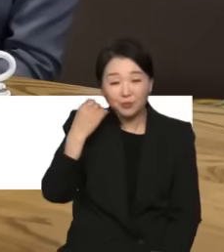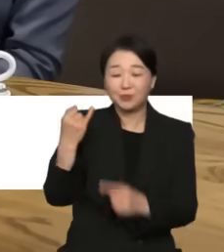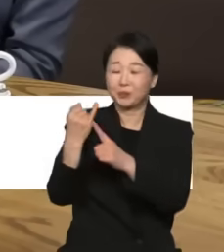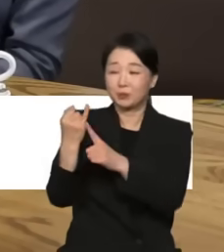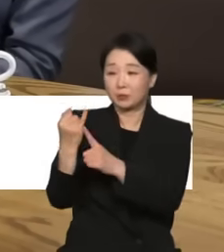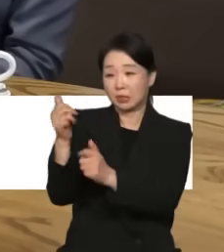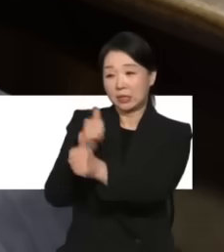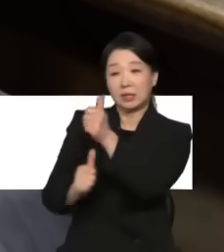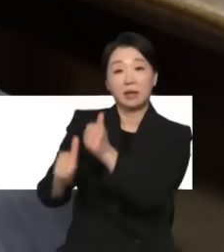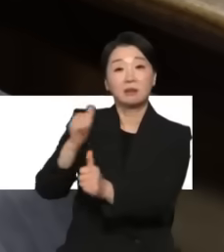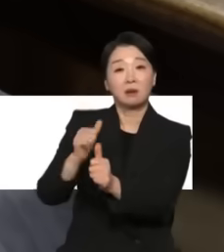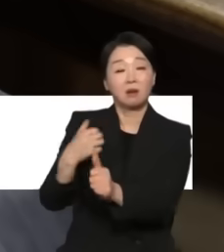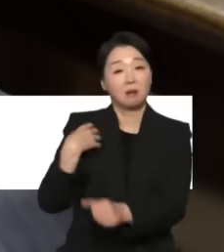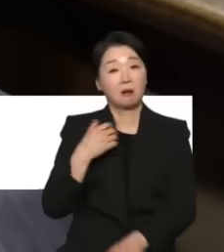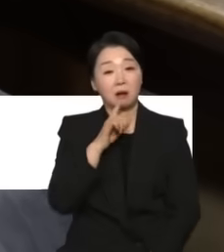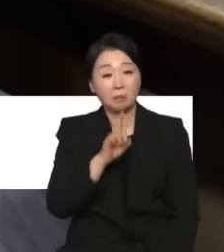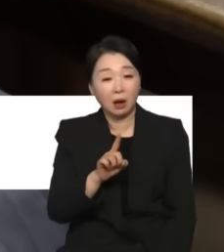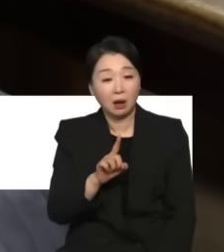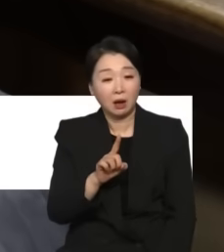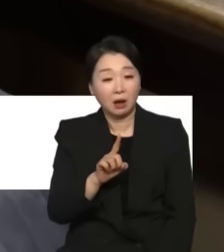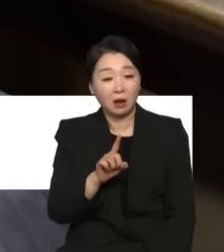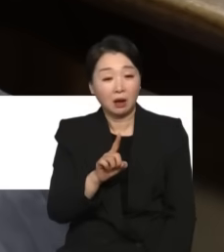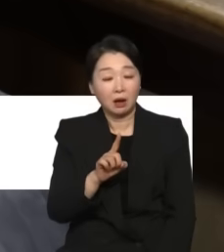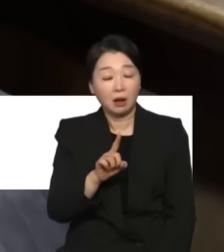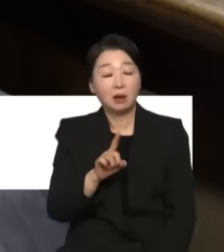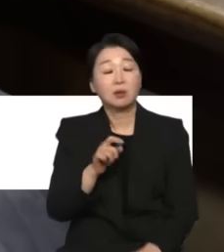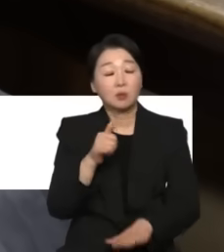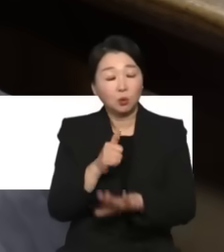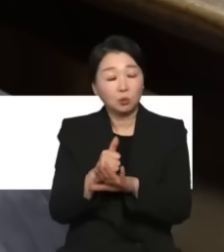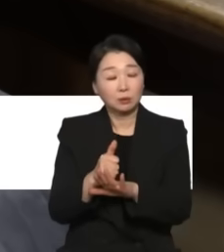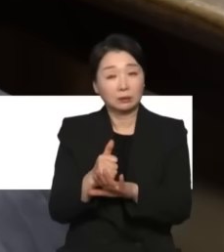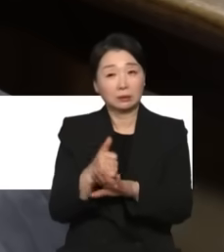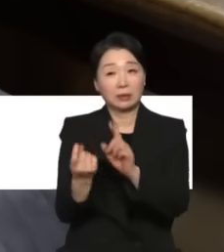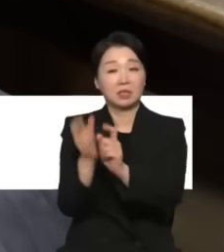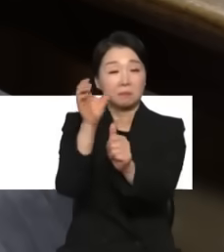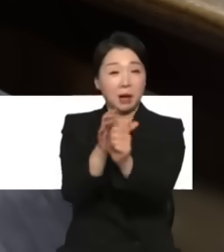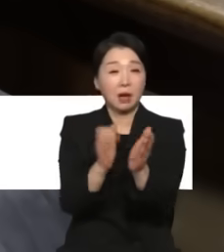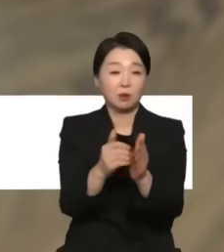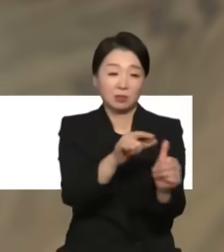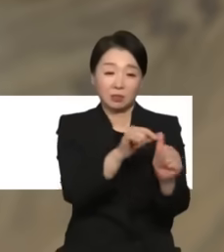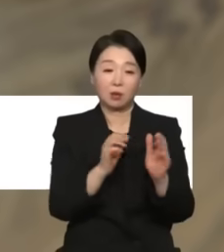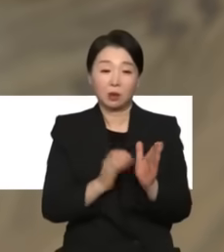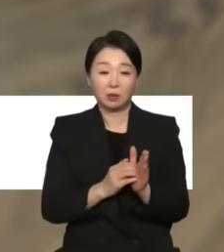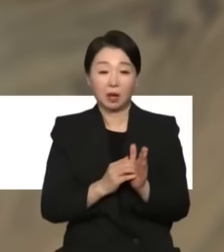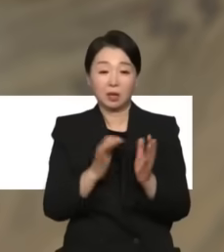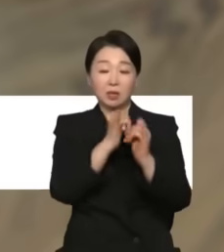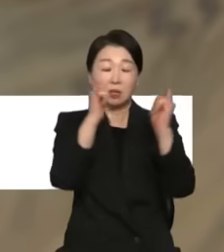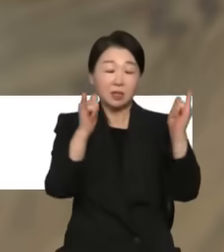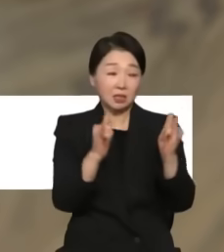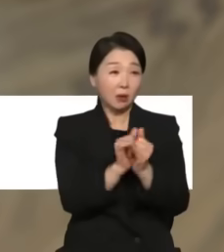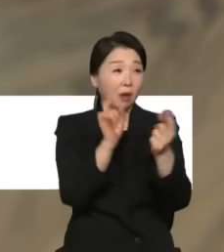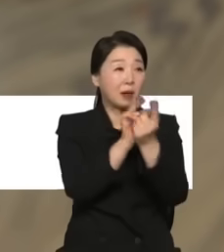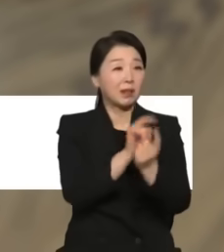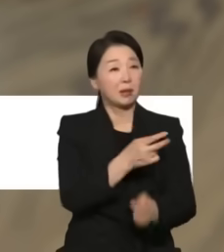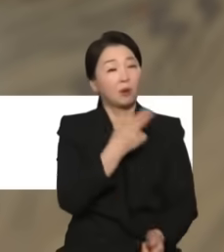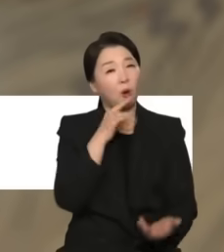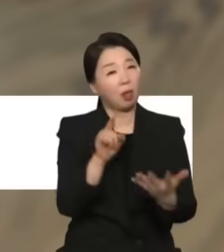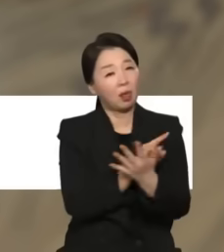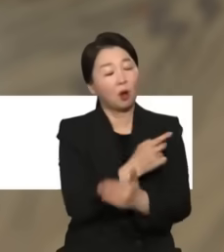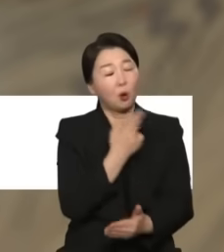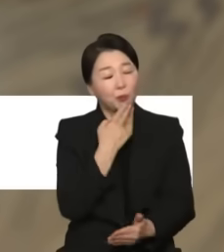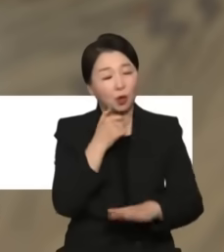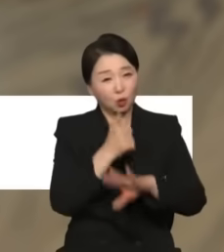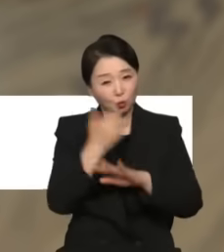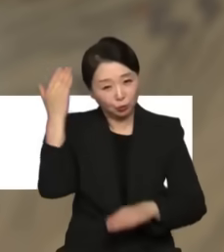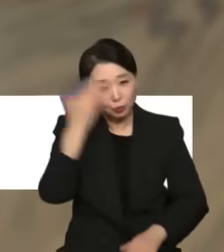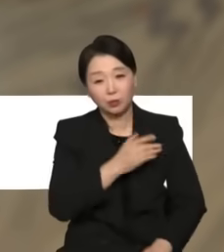거예요? 그 역할로 아마 데려온 것 같아요. 그렇죠. 왜냐하면 사회와 전혀 닿지 않았잖아요. 그러니까 때묻지 않았다고